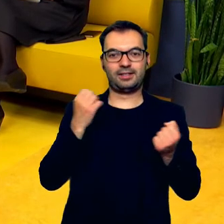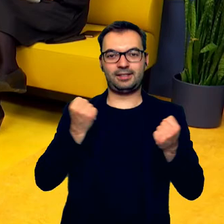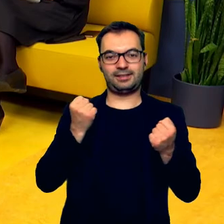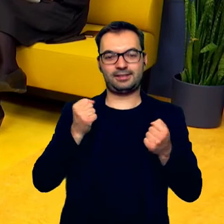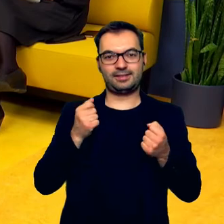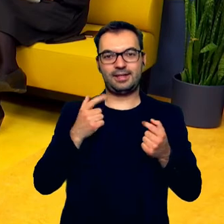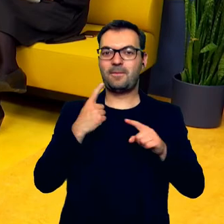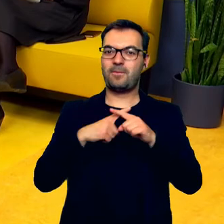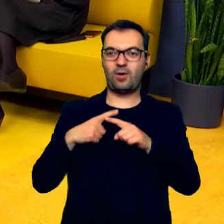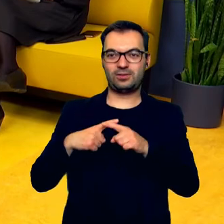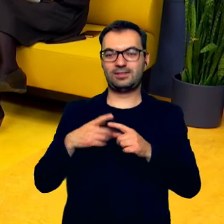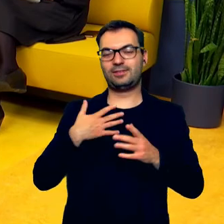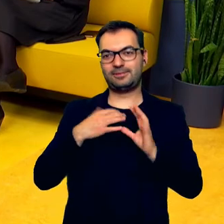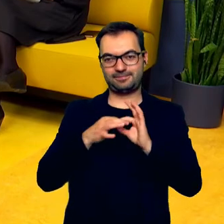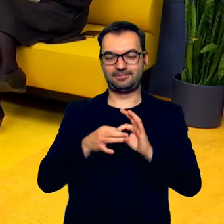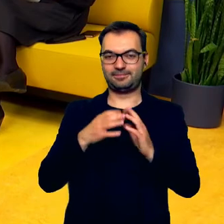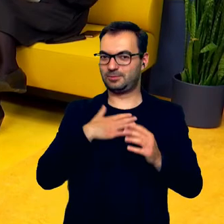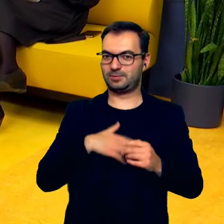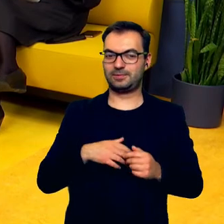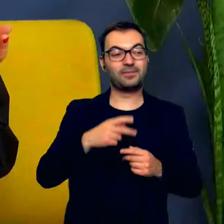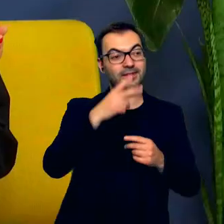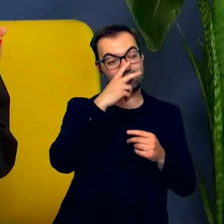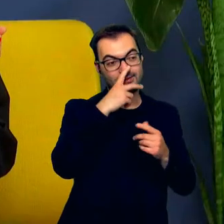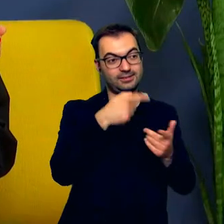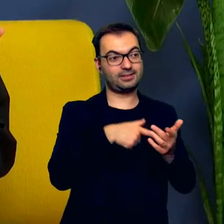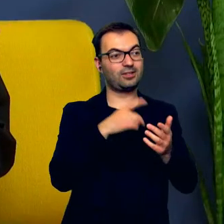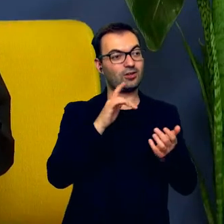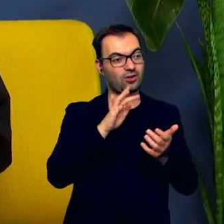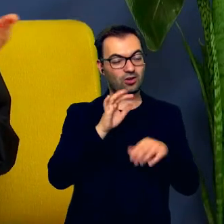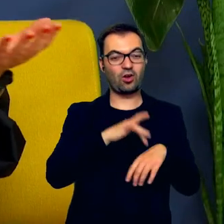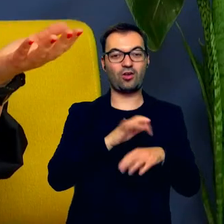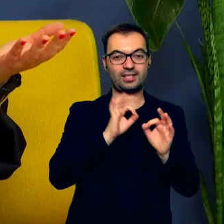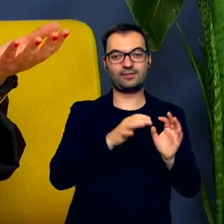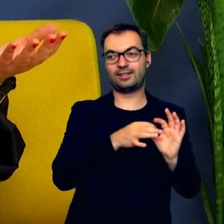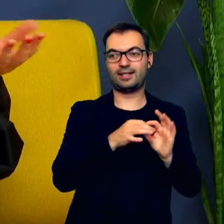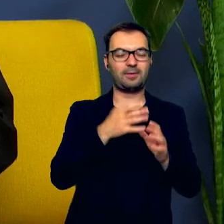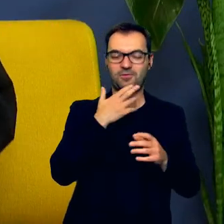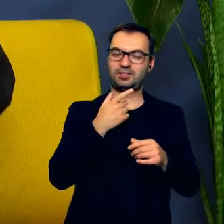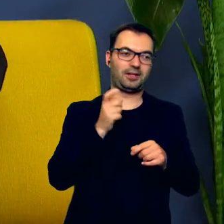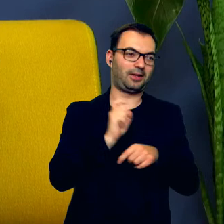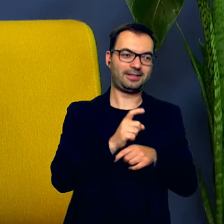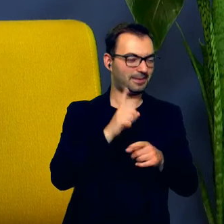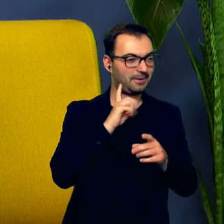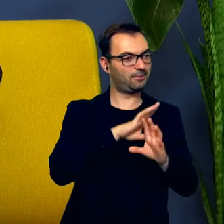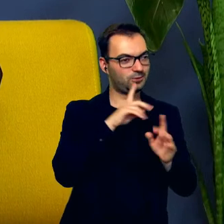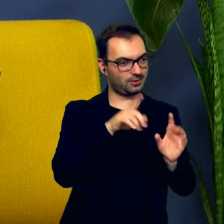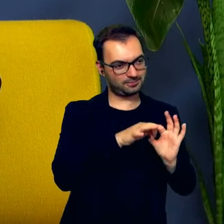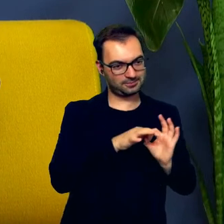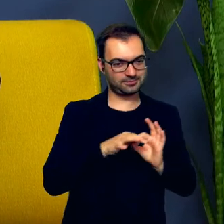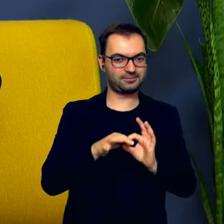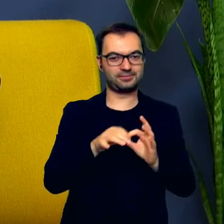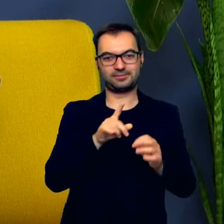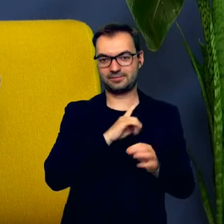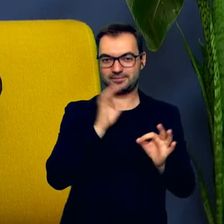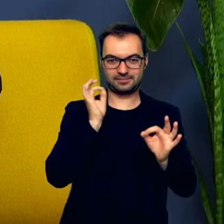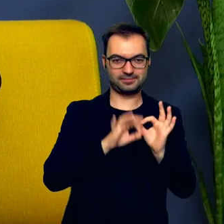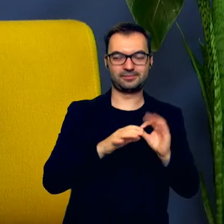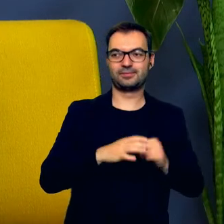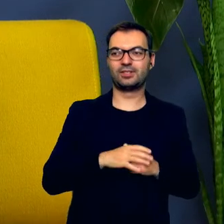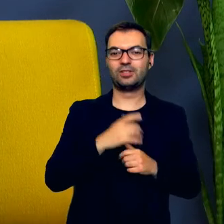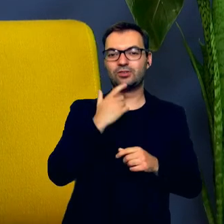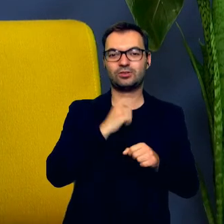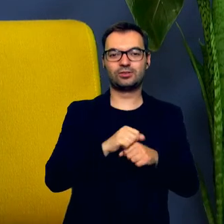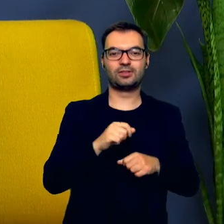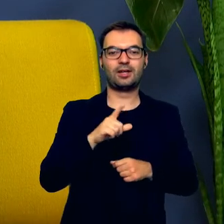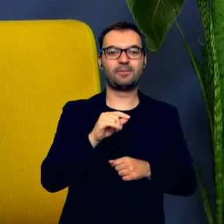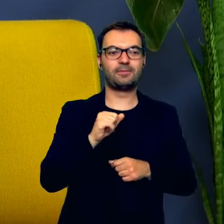silny, pozytywny, emocjonalny stosunek. Widzi pan, jaka konsekwencja, panie Marku? A mówiliśmy o braku konsekwencji, a tutaj wszystko jest bardzo konsekwentnie przeprowadzone. Co